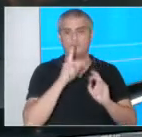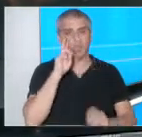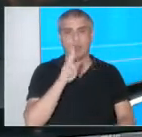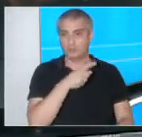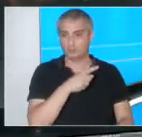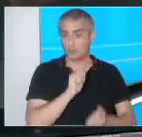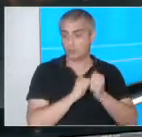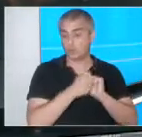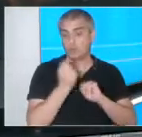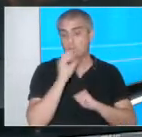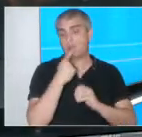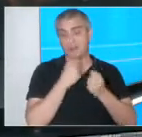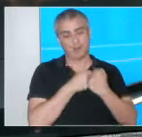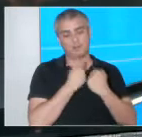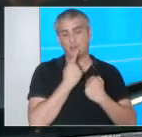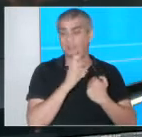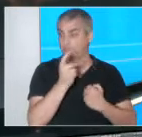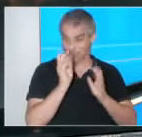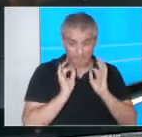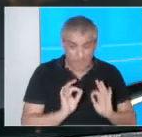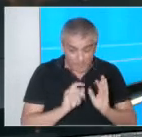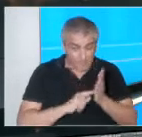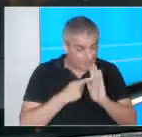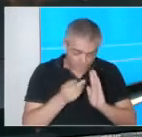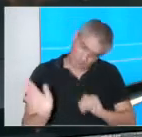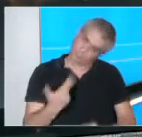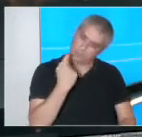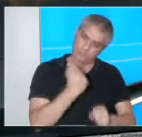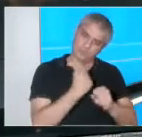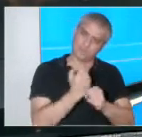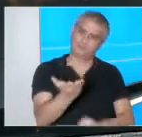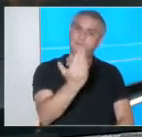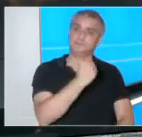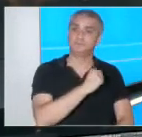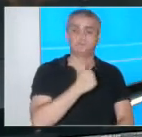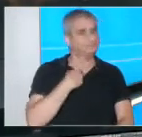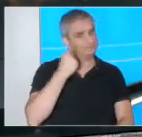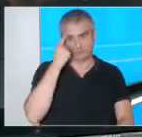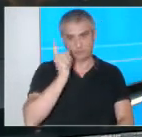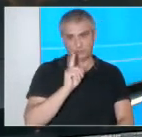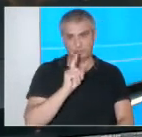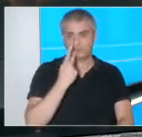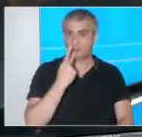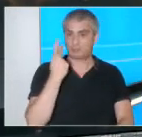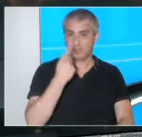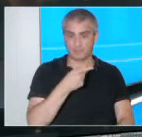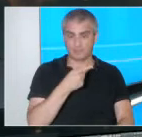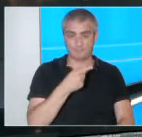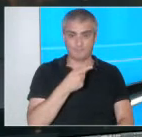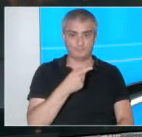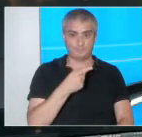שקד, או שהוא בא לאתגר אותה ולהגיד, אם את באמת מתכוונת, קדימה בואי תעשי מעשה. אני לא חושב שבשנתיים של כהונת